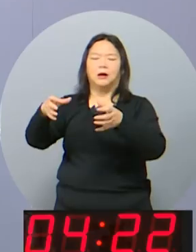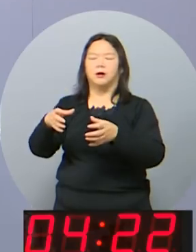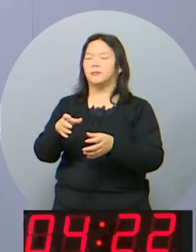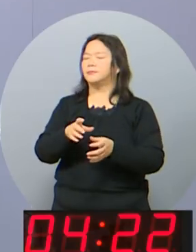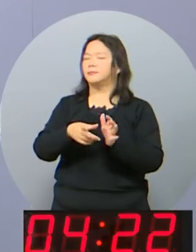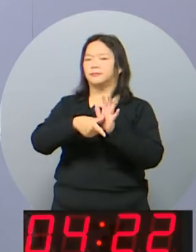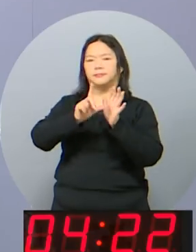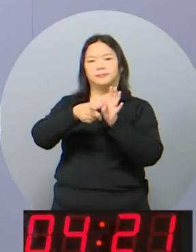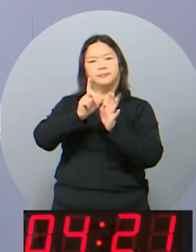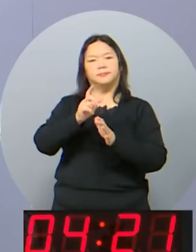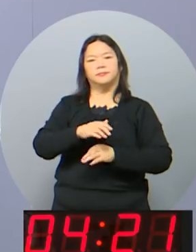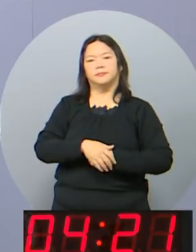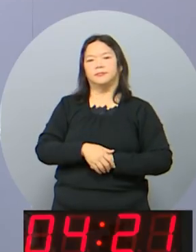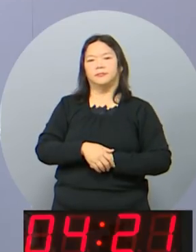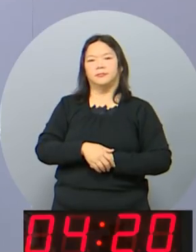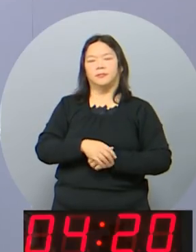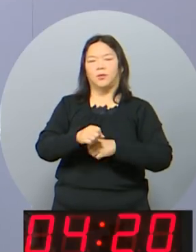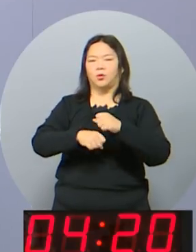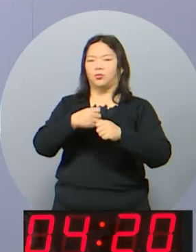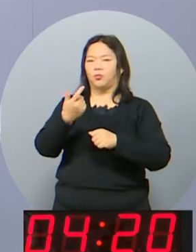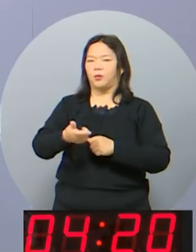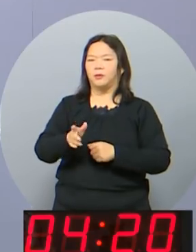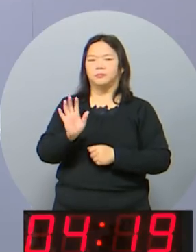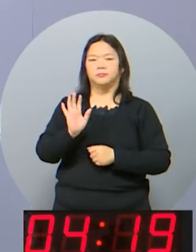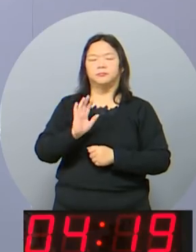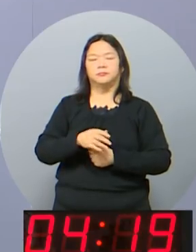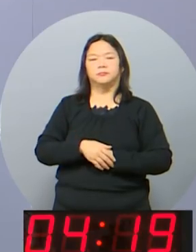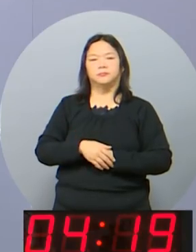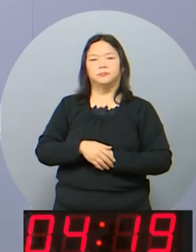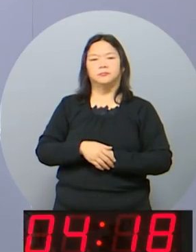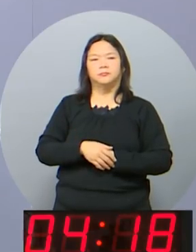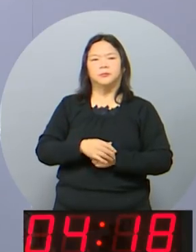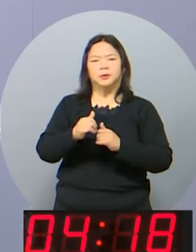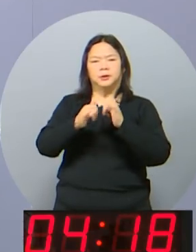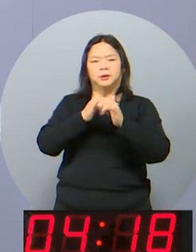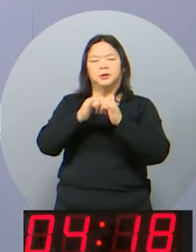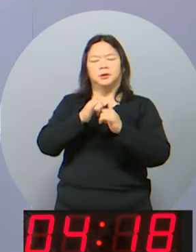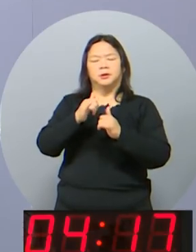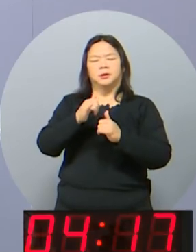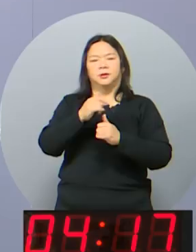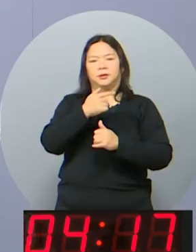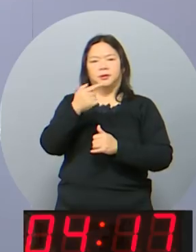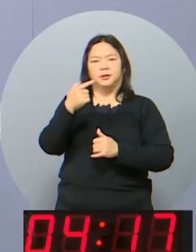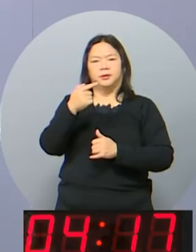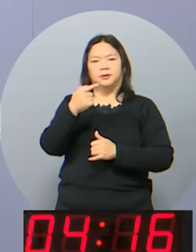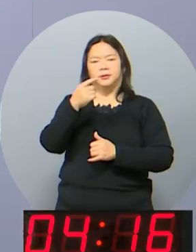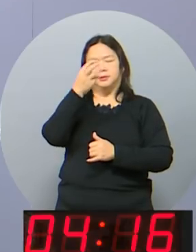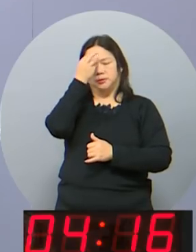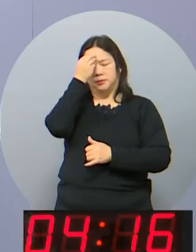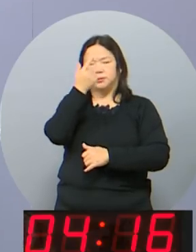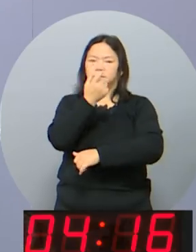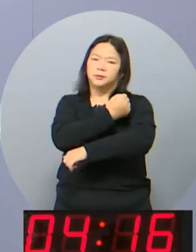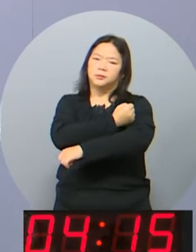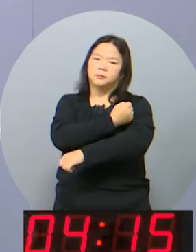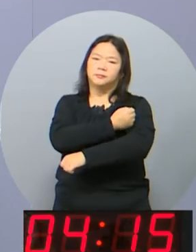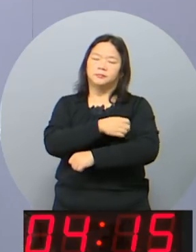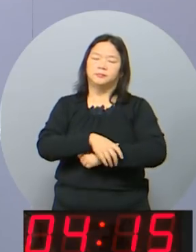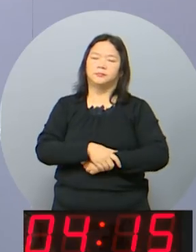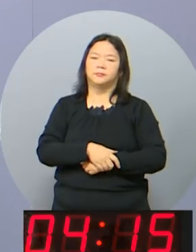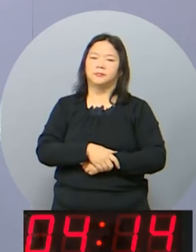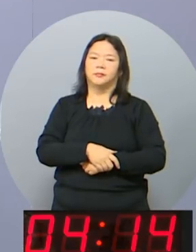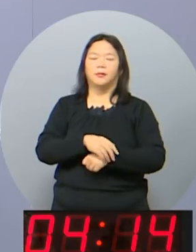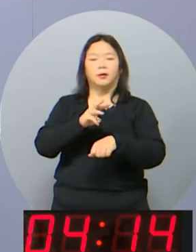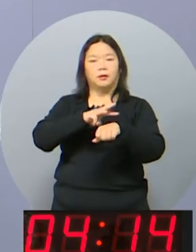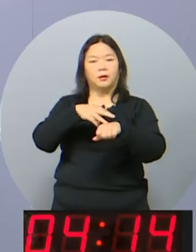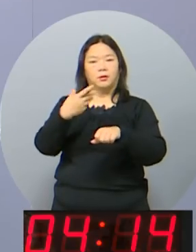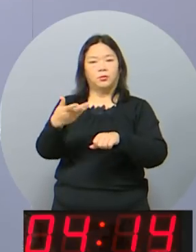池，那动作慢了半拍，我们的居民会非常非常的辛苦。我想淡水